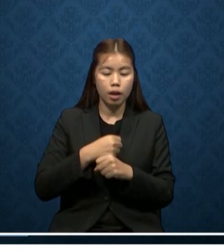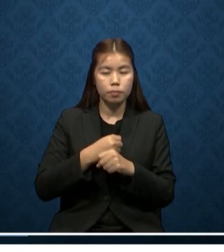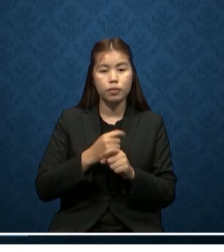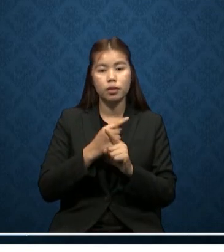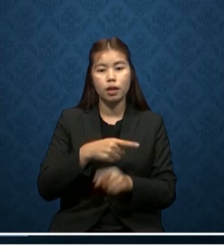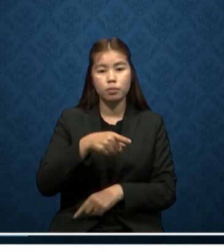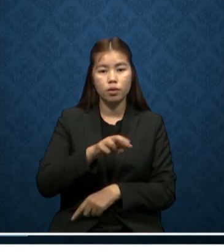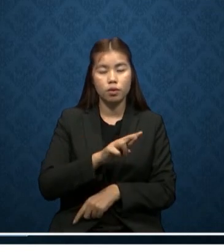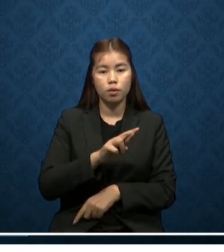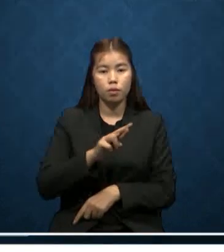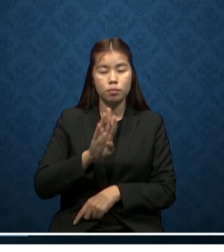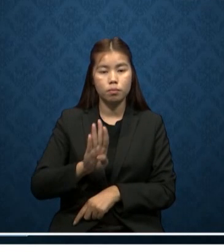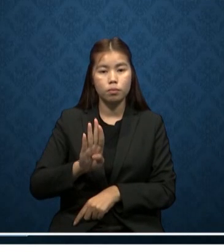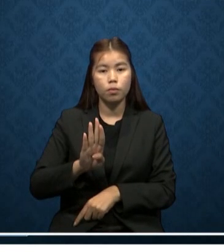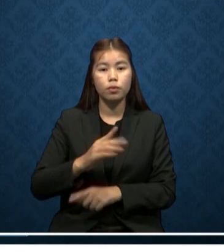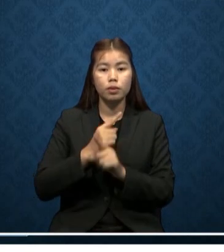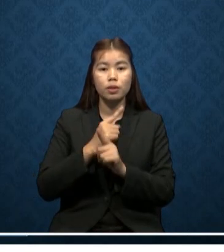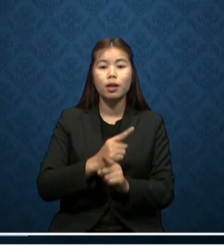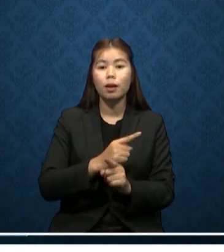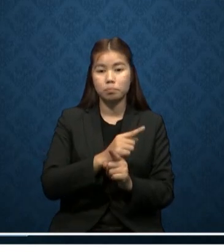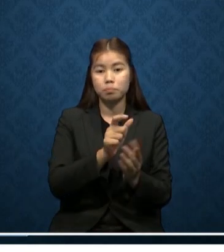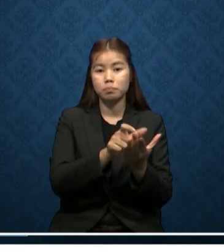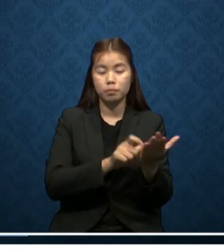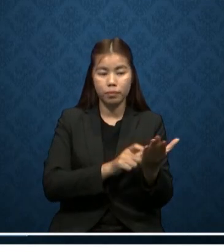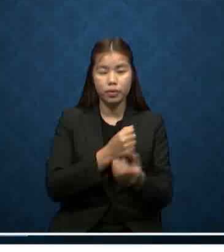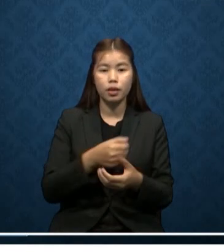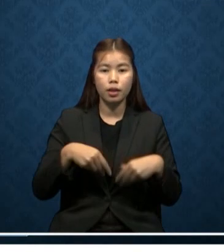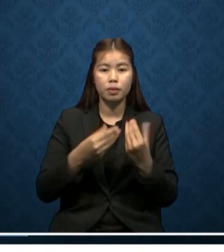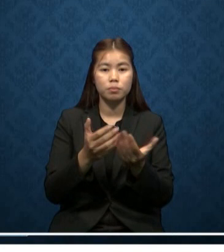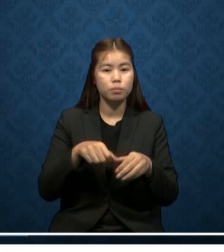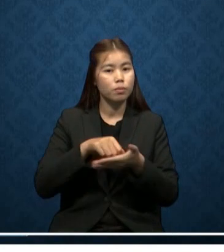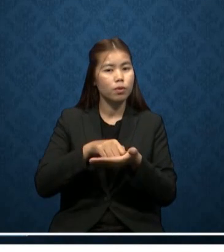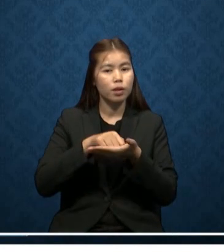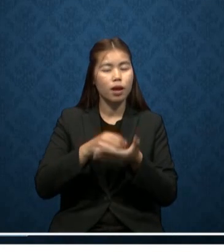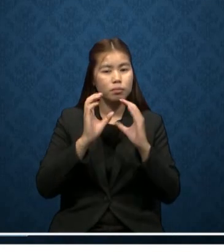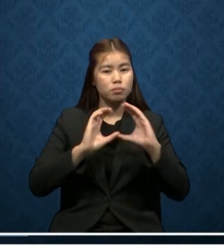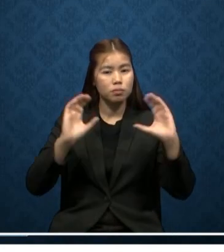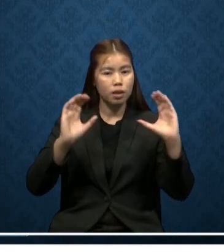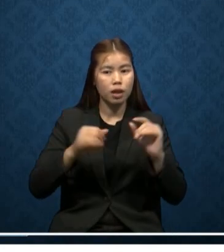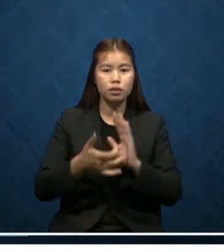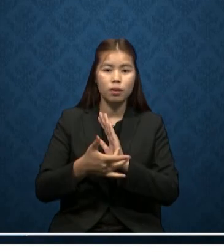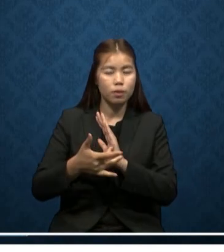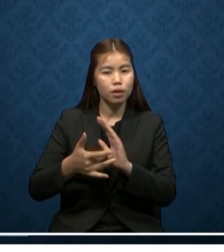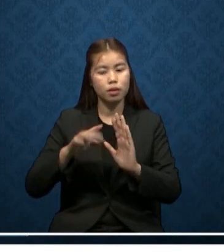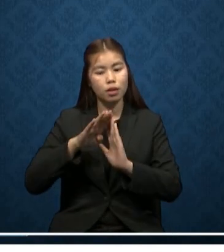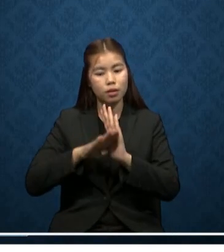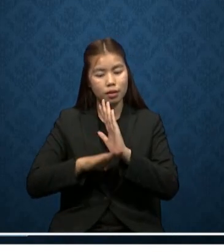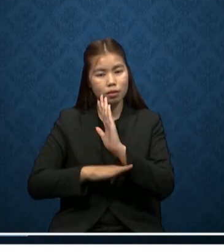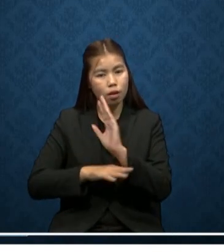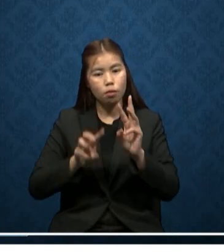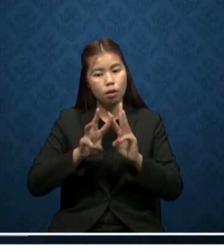บัติราชการทางอิเล็กทรอนิกส์คือการให้บริการภาครัฐในควรจะเป็นอิเล็กทรอนิกส์ในทุกขั้นตอนนะ